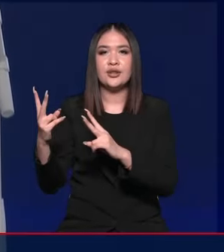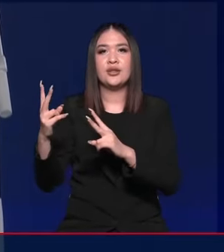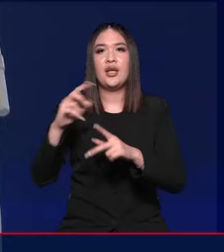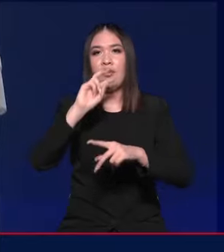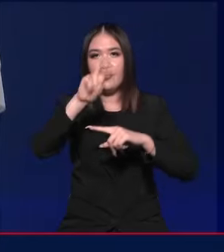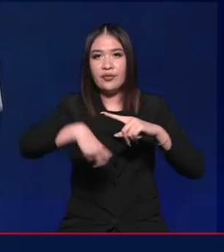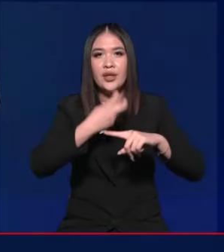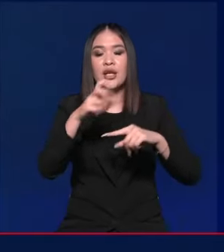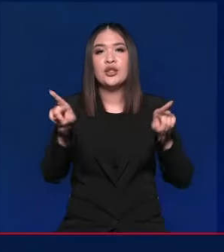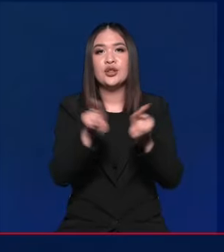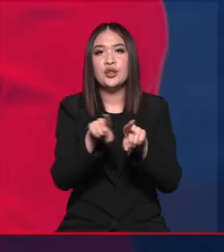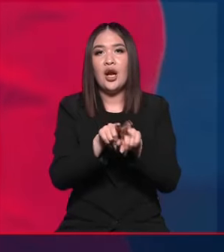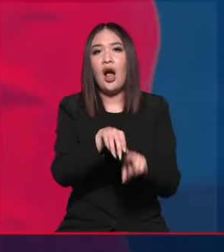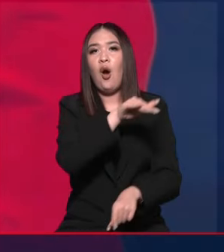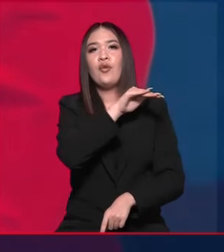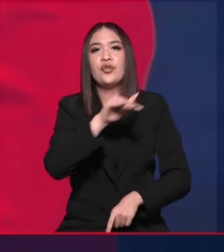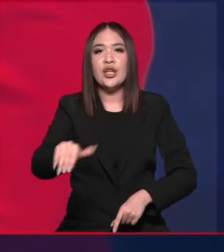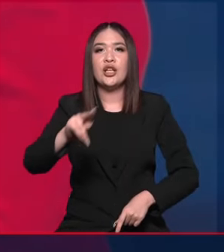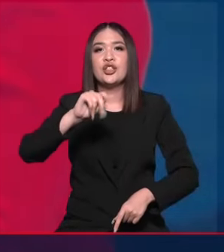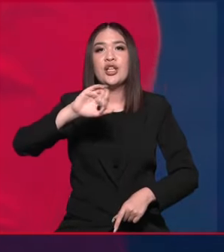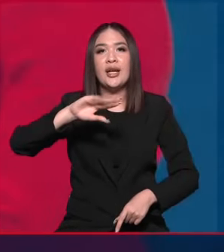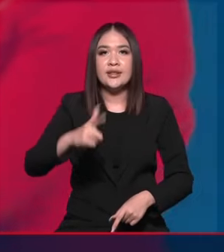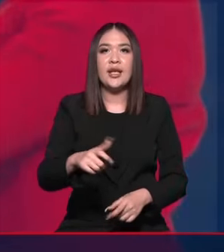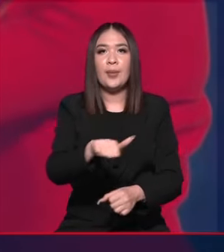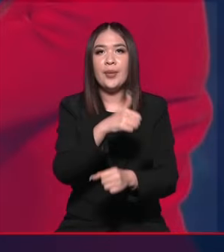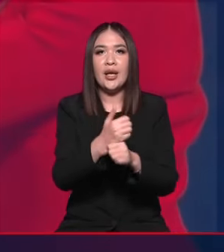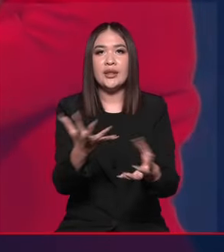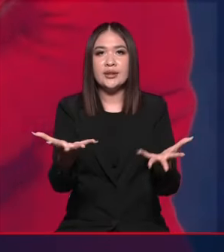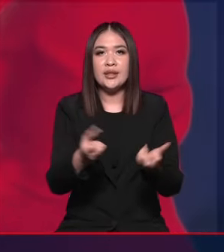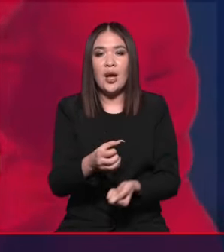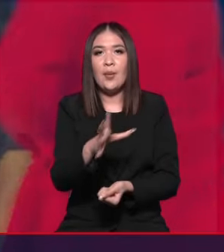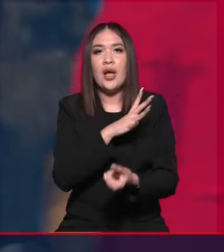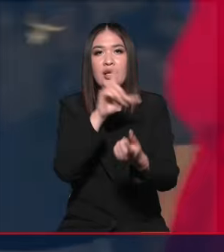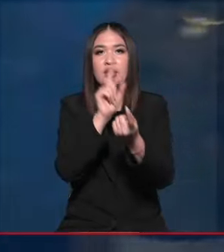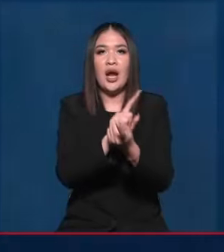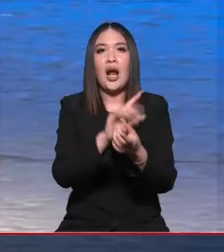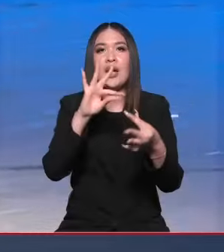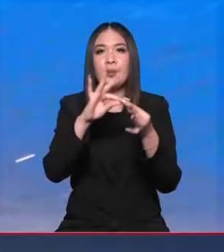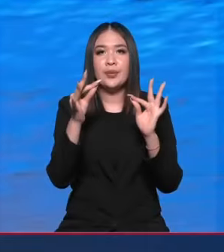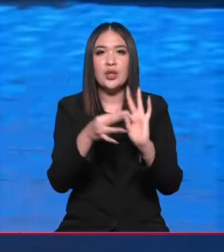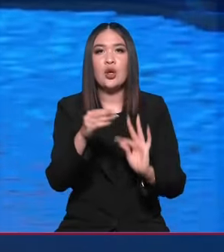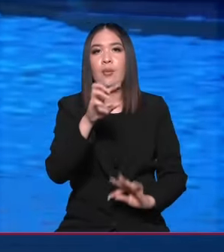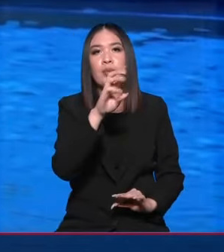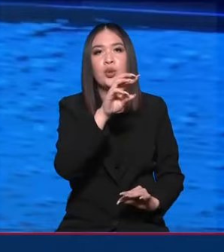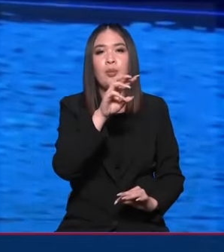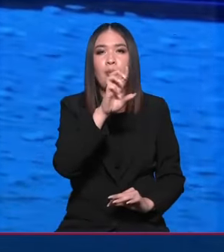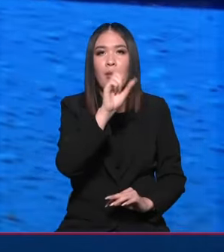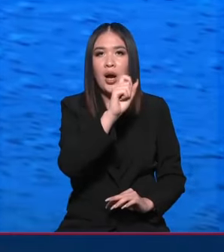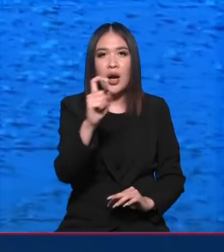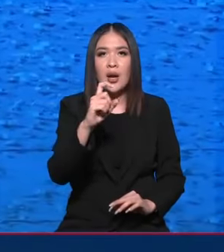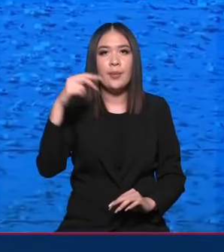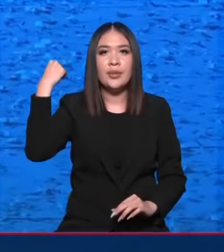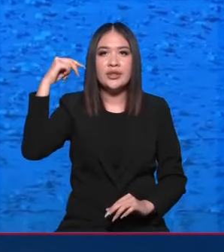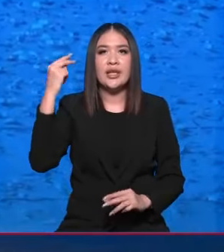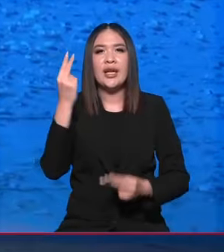акробатической составляющей. В официальной части приняли участие глава Международного олимпийского комитета Томас Бах, президент Оргкомитета